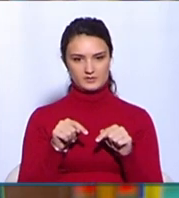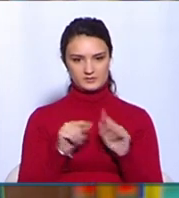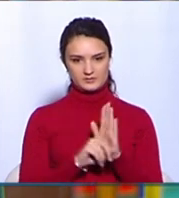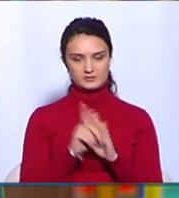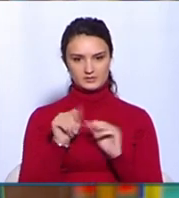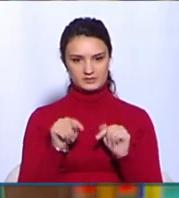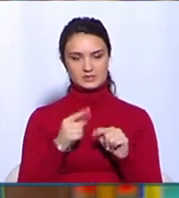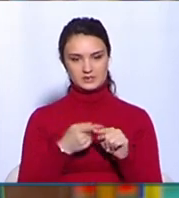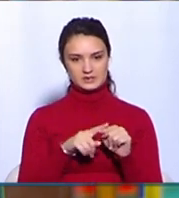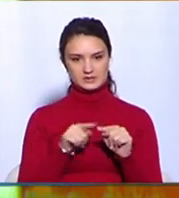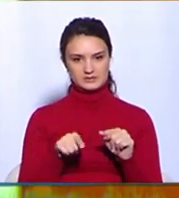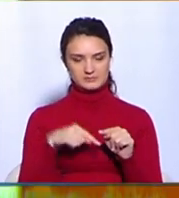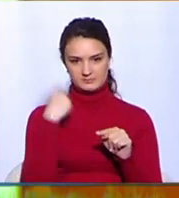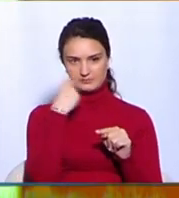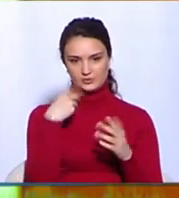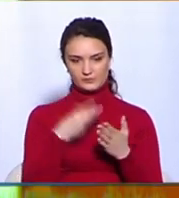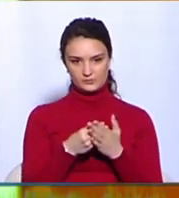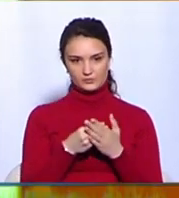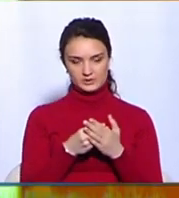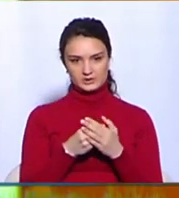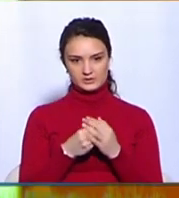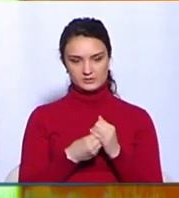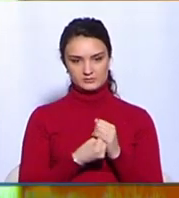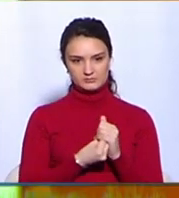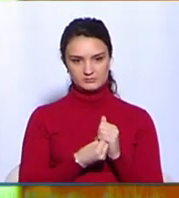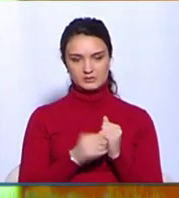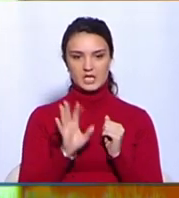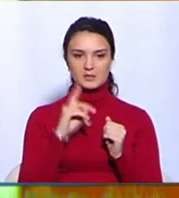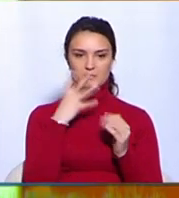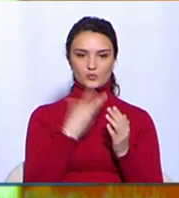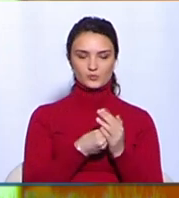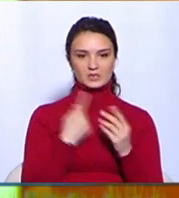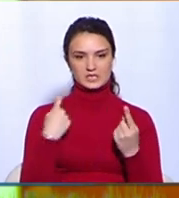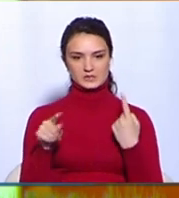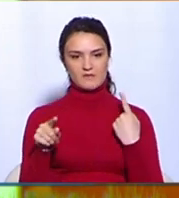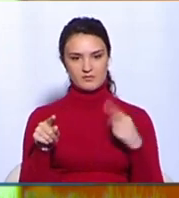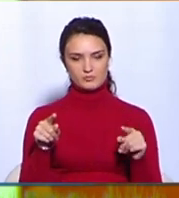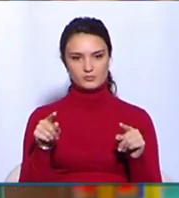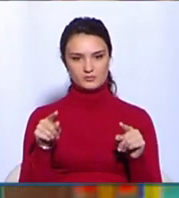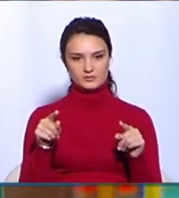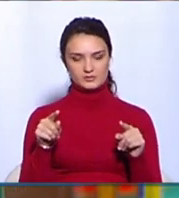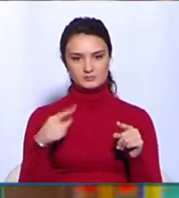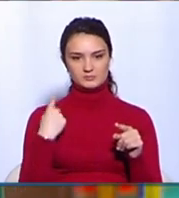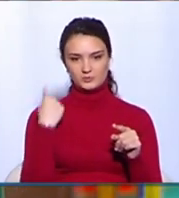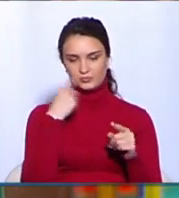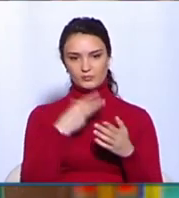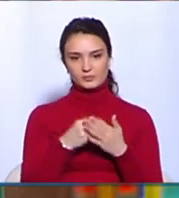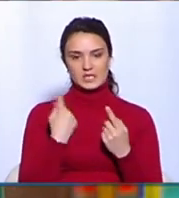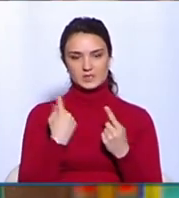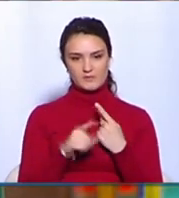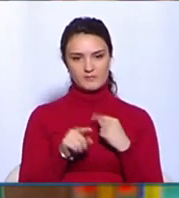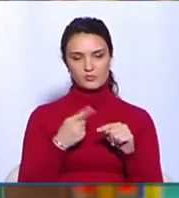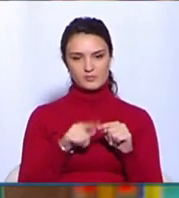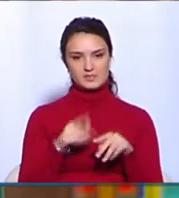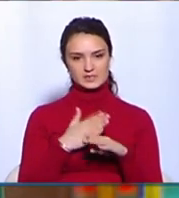ამ ცნებებს, ესა პიროვნული აშლილობები და არაპიროვნული განსხვავებულობა. პიროვნული